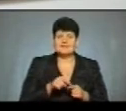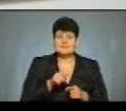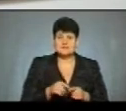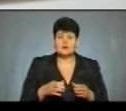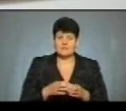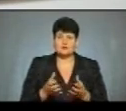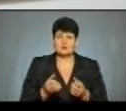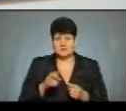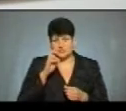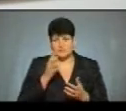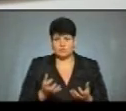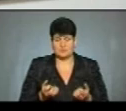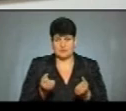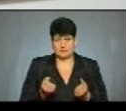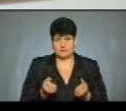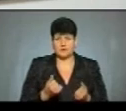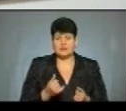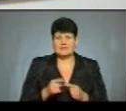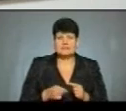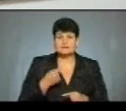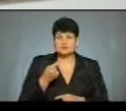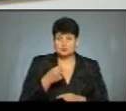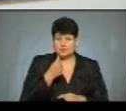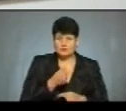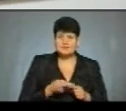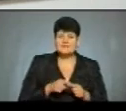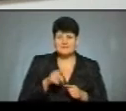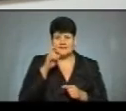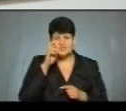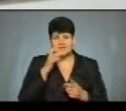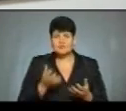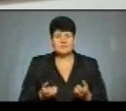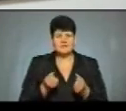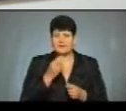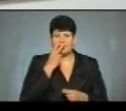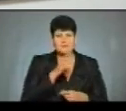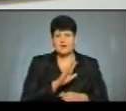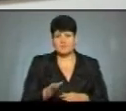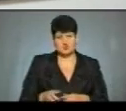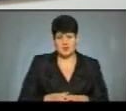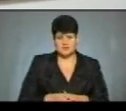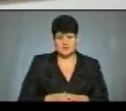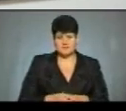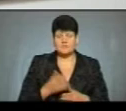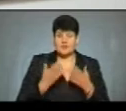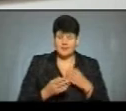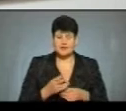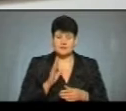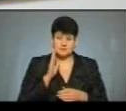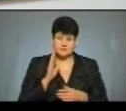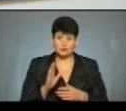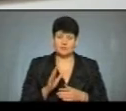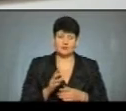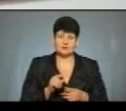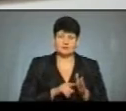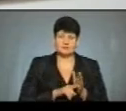отримували державну підтримку. В наступному році такої державної підтримки не передбачається, але передбачається покриття